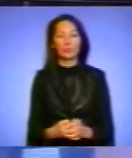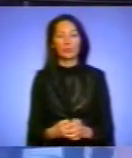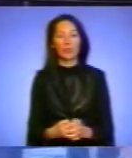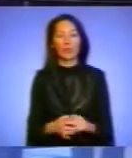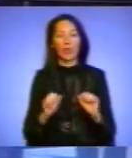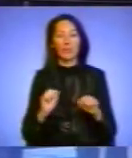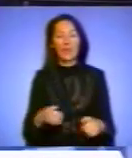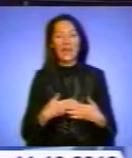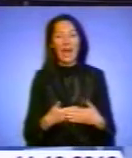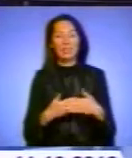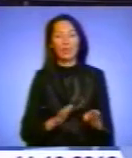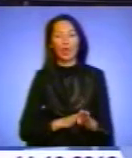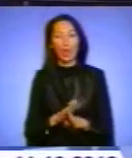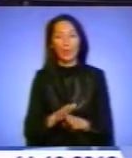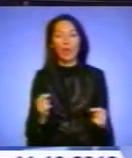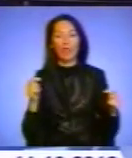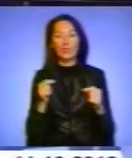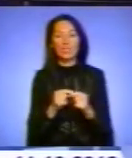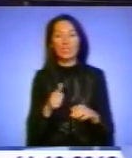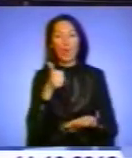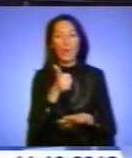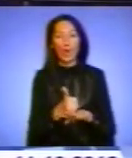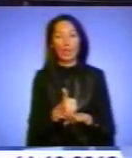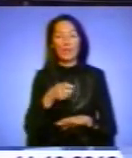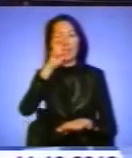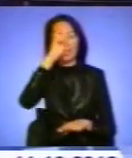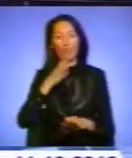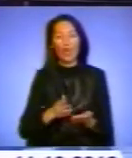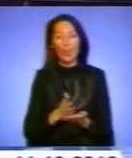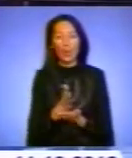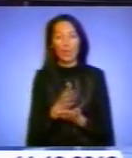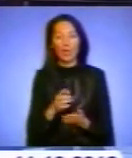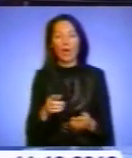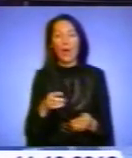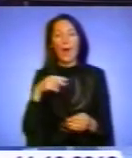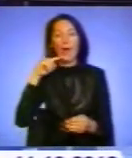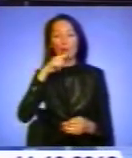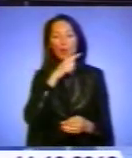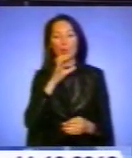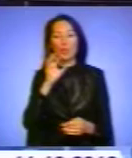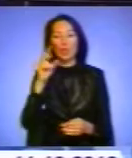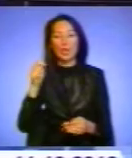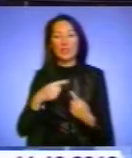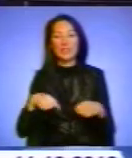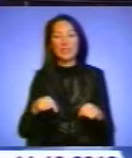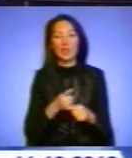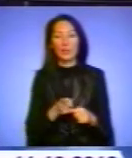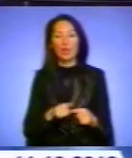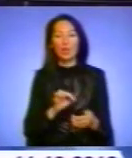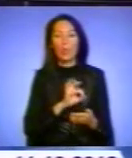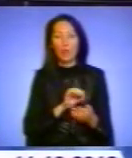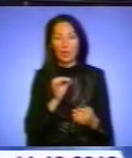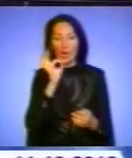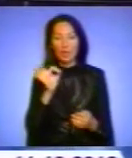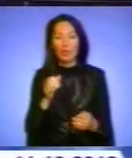Влада активно реалізовує визначені пріоритети державної політики, передусім в економіці та соціальних сферах. На цьому наголосив глава держави